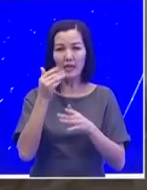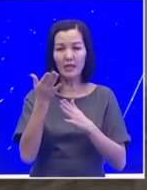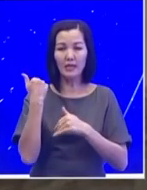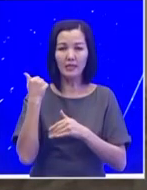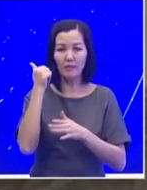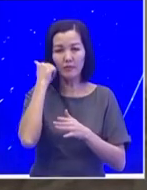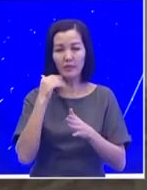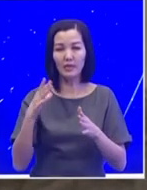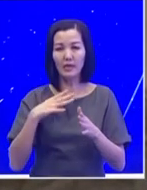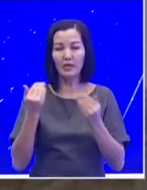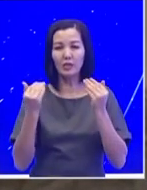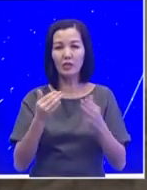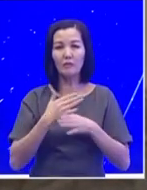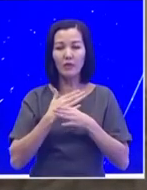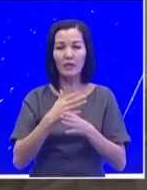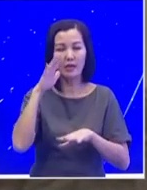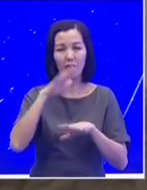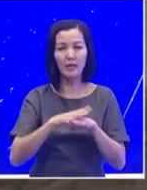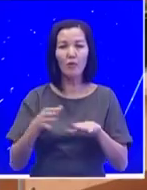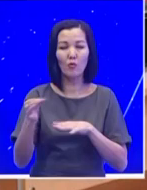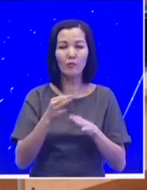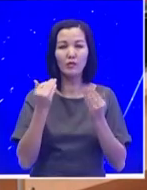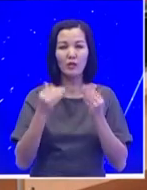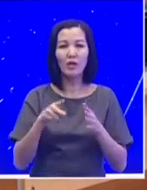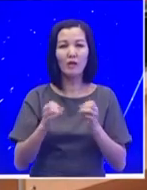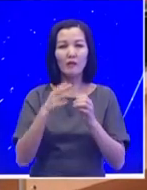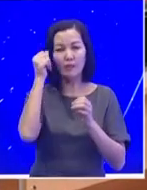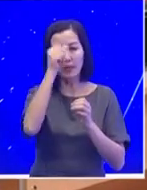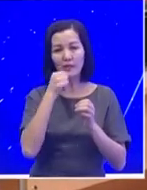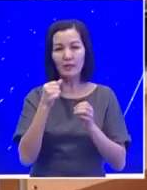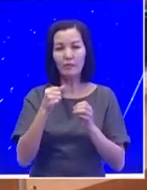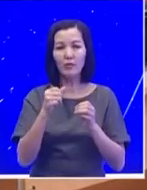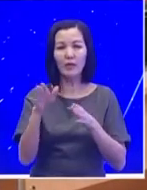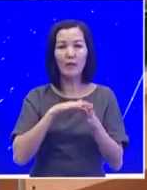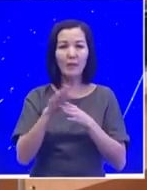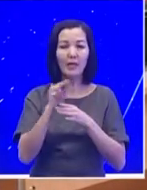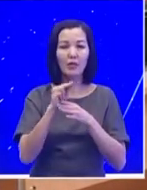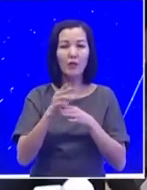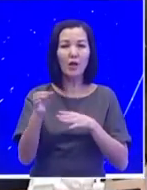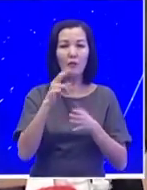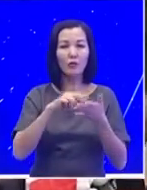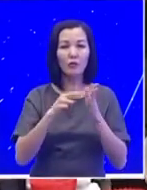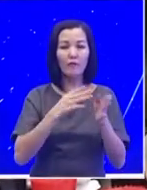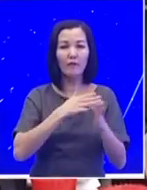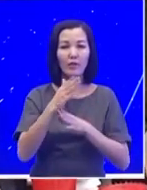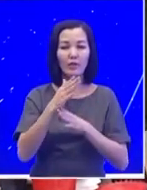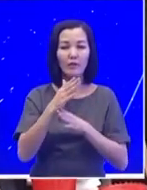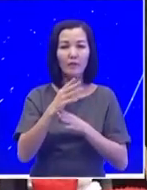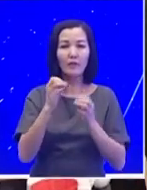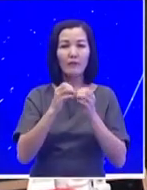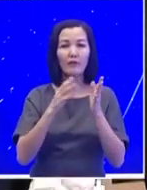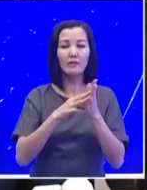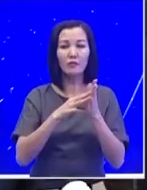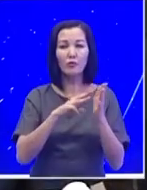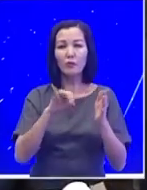плачевном состоянии. И лишь благодаря поддержке акима области в 2015 году на его капитальный ремонт с областного бюджета было выделено почти 800